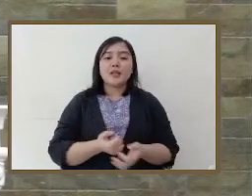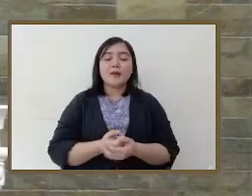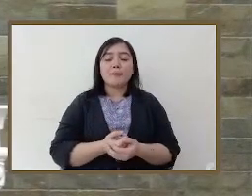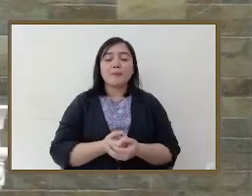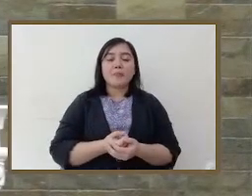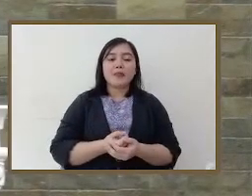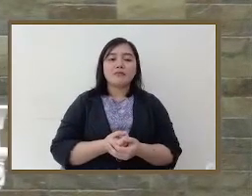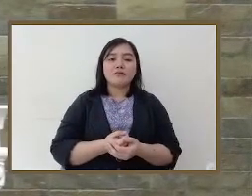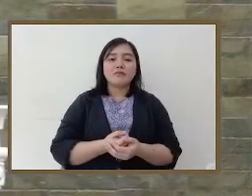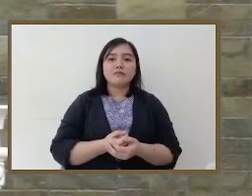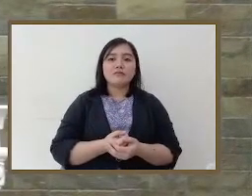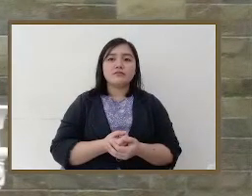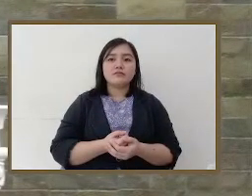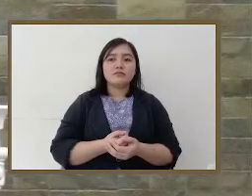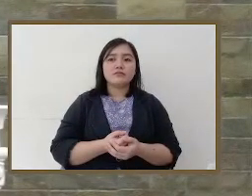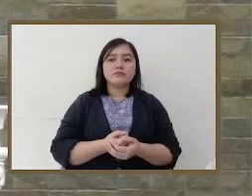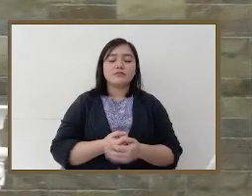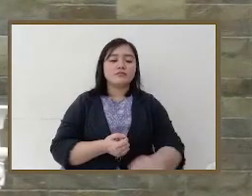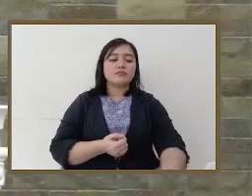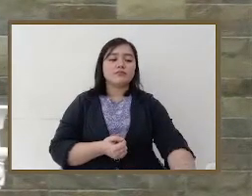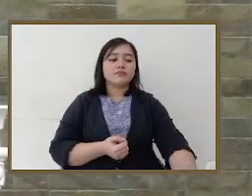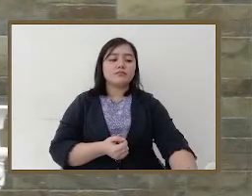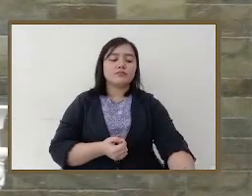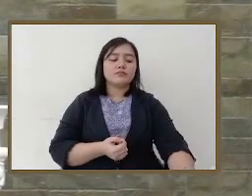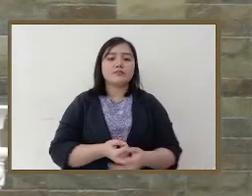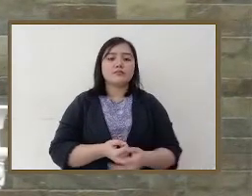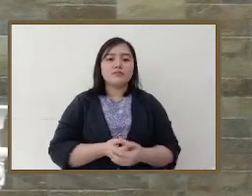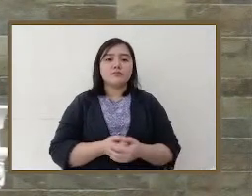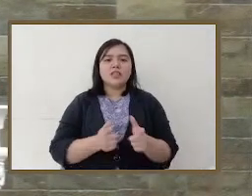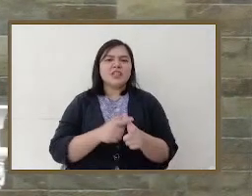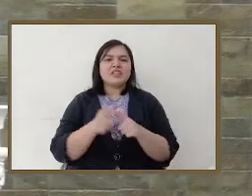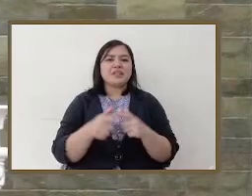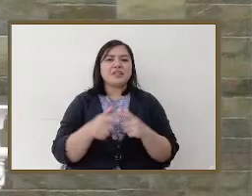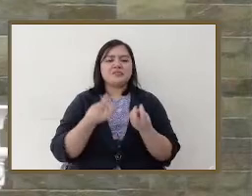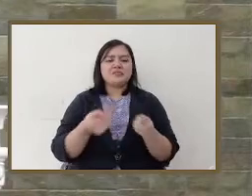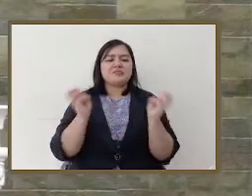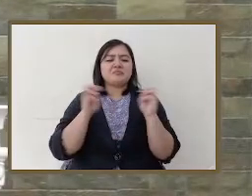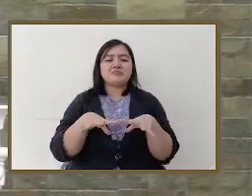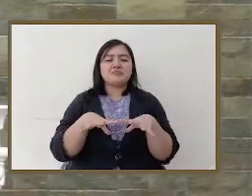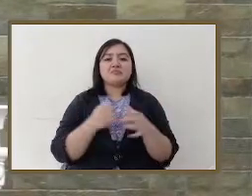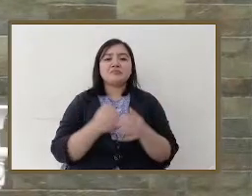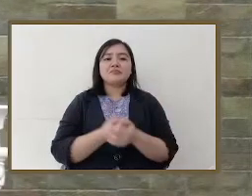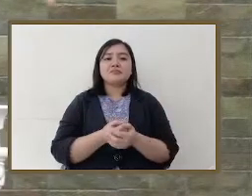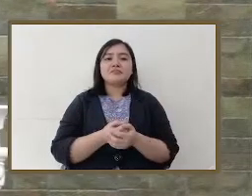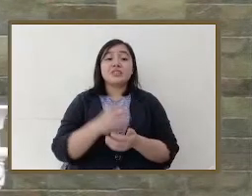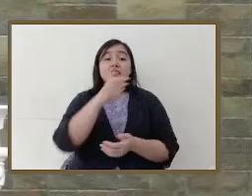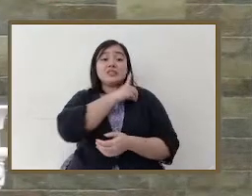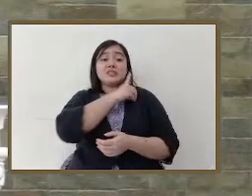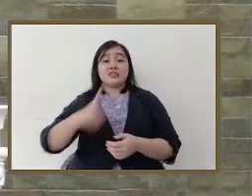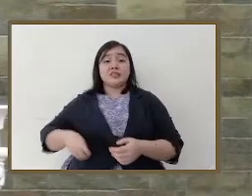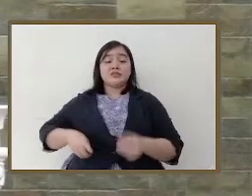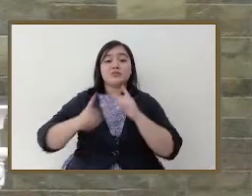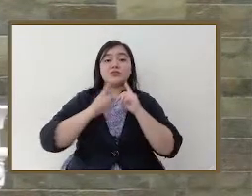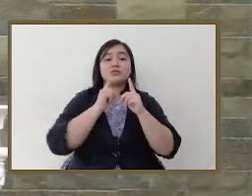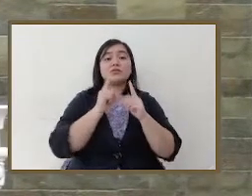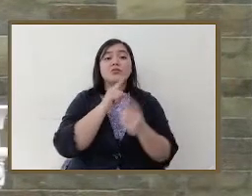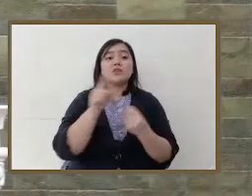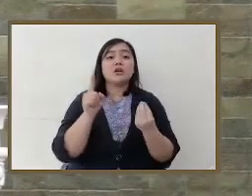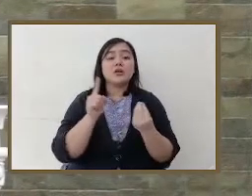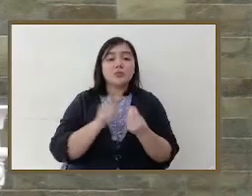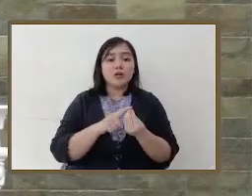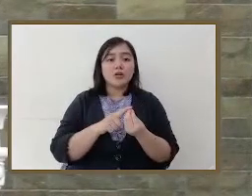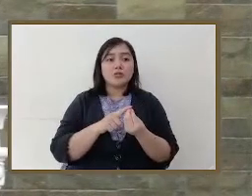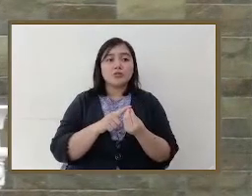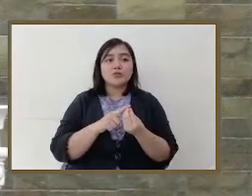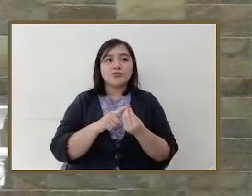here about establishing or building or constructing a building. No, hindi